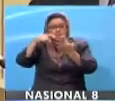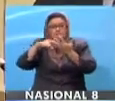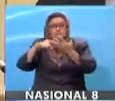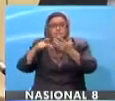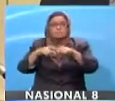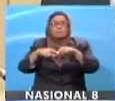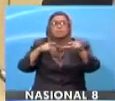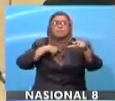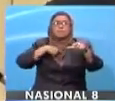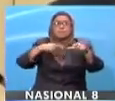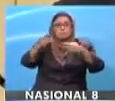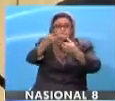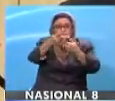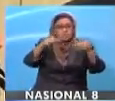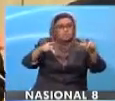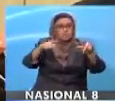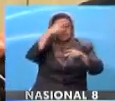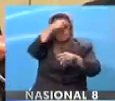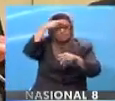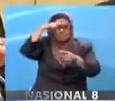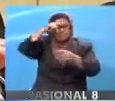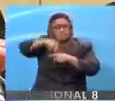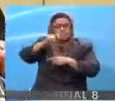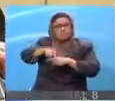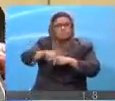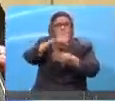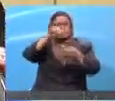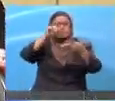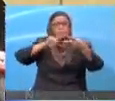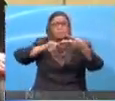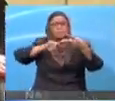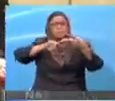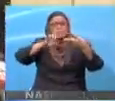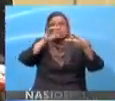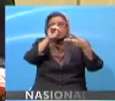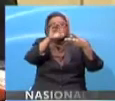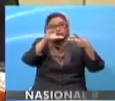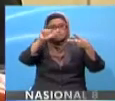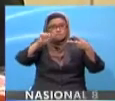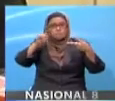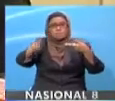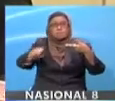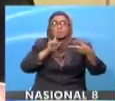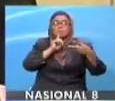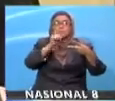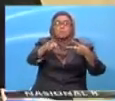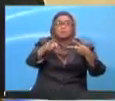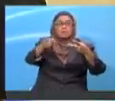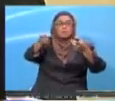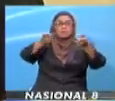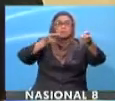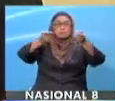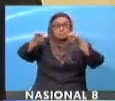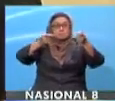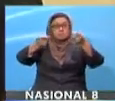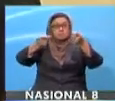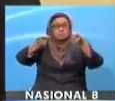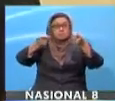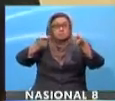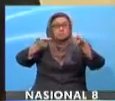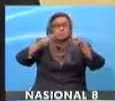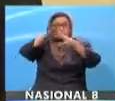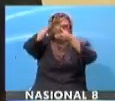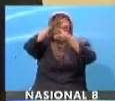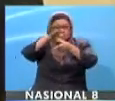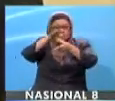sesuatu kemalangan. Antara cadangan lain ialah Jabatan Penerbangan Awam DCA perlu memastikan pengendali kategori persendirian